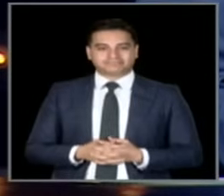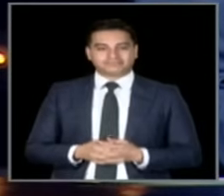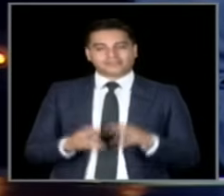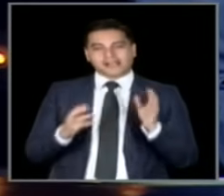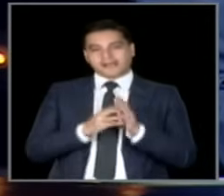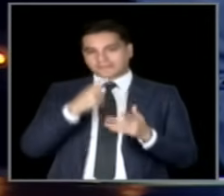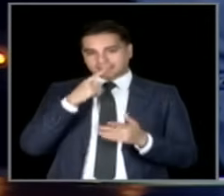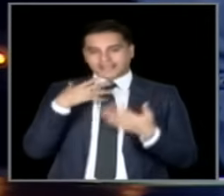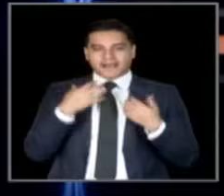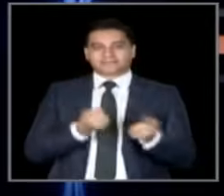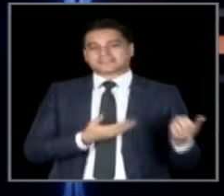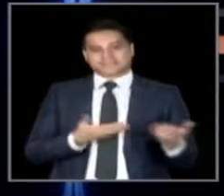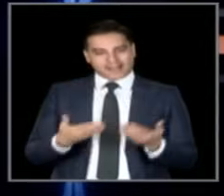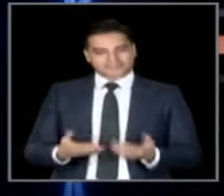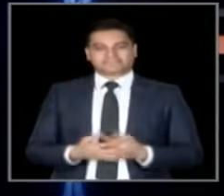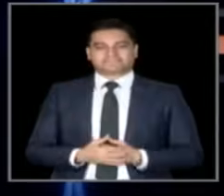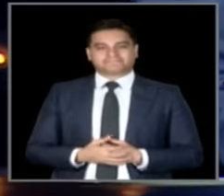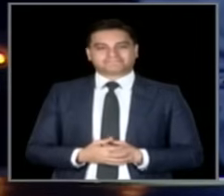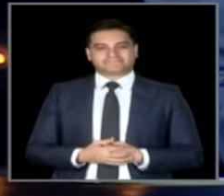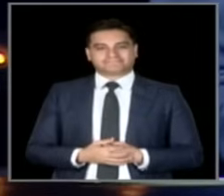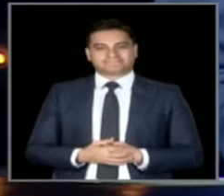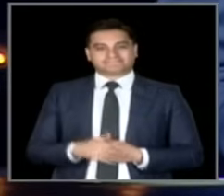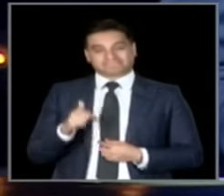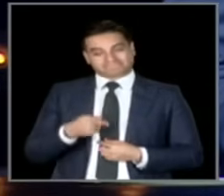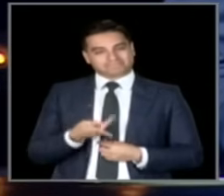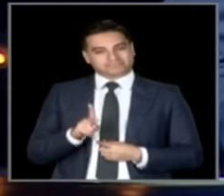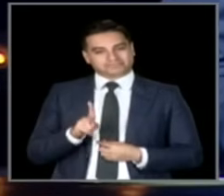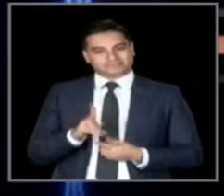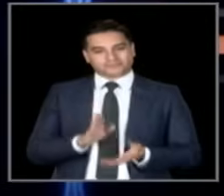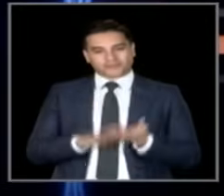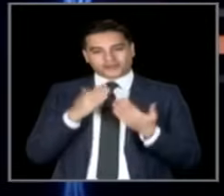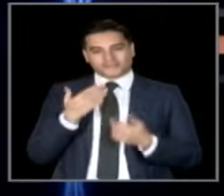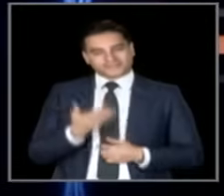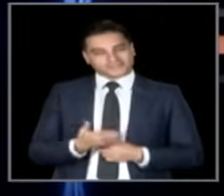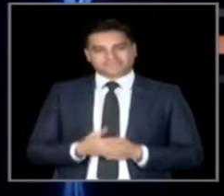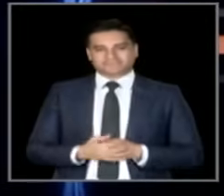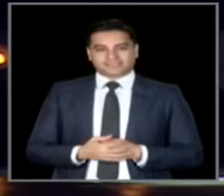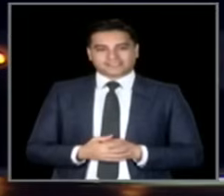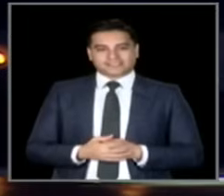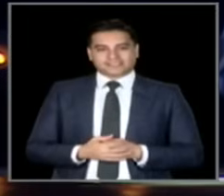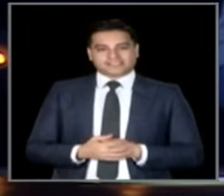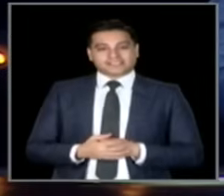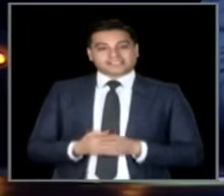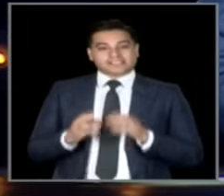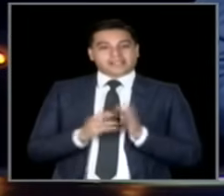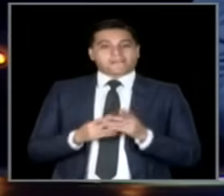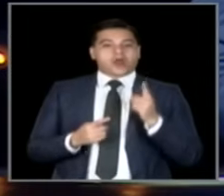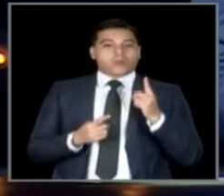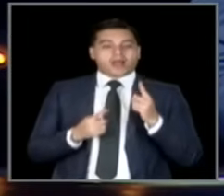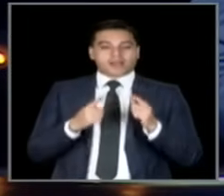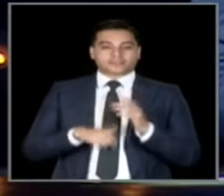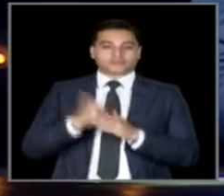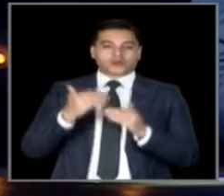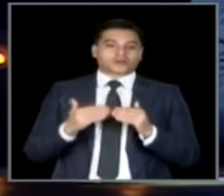جامعة اسكندرية الحمد لله على السلامة. الله يسلم حضرتك. محظوظين. الحمد لله الحمد لله. الجامعة الوحيدة اللي